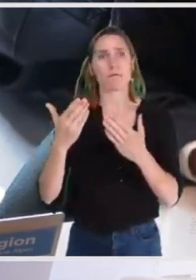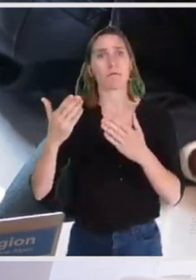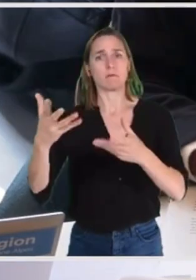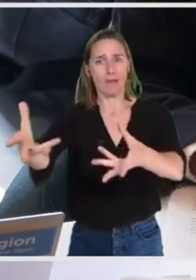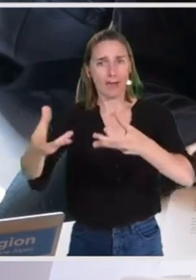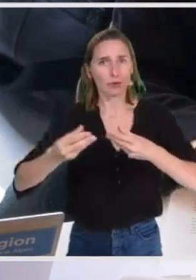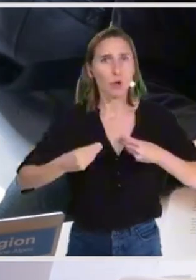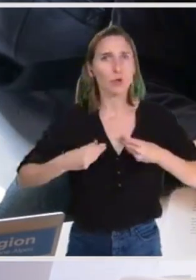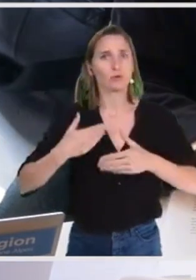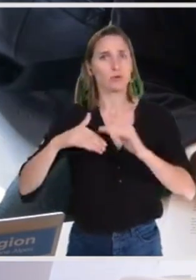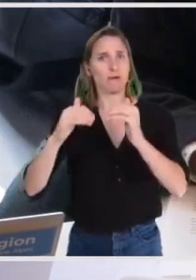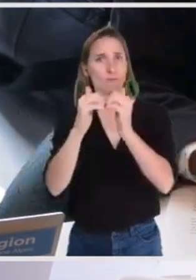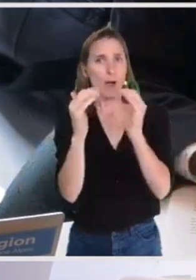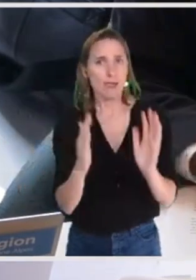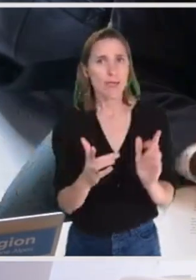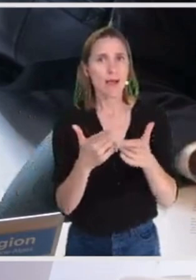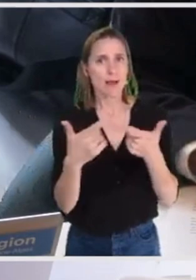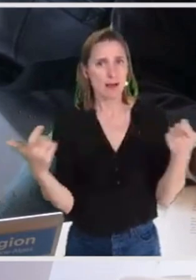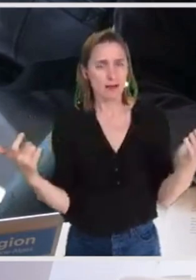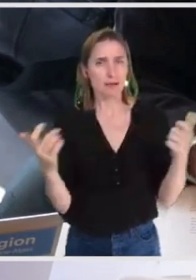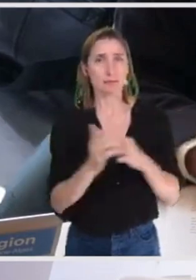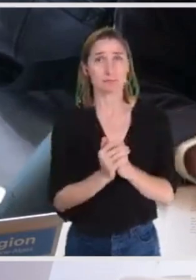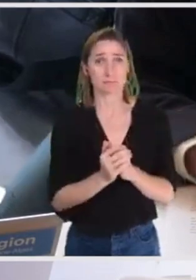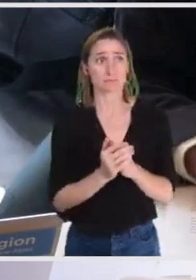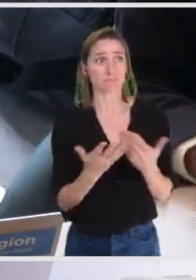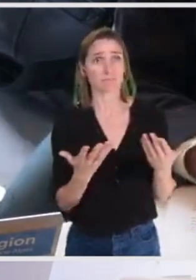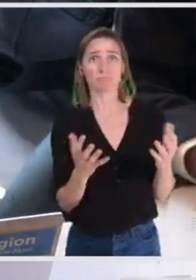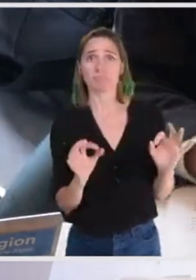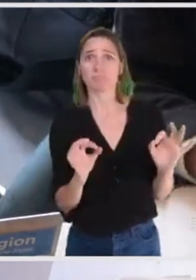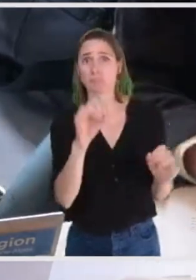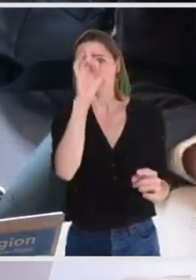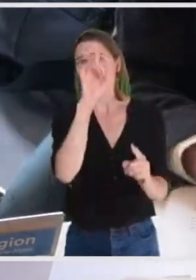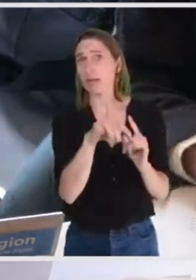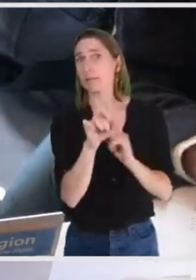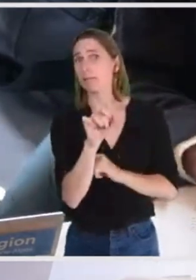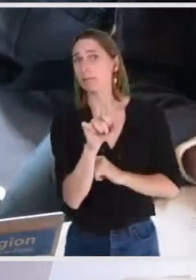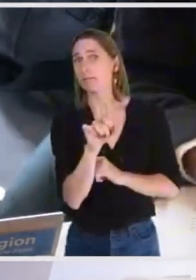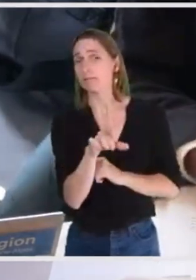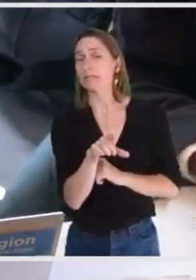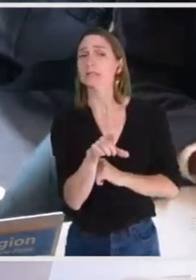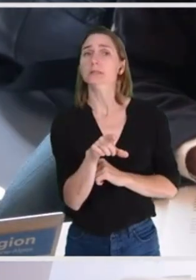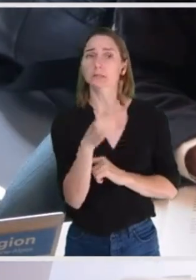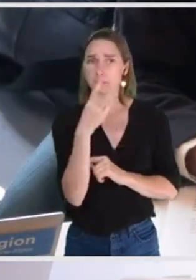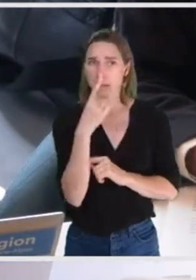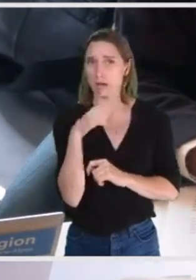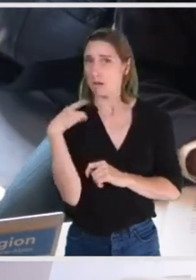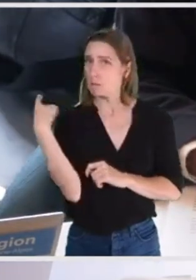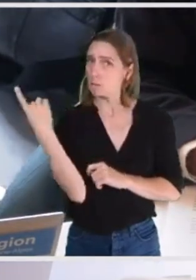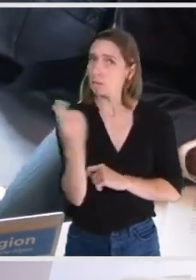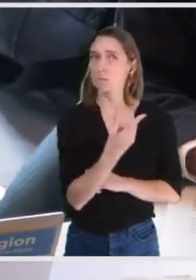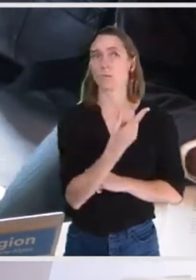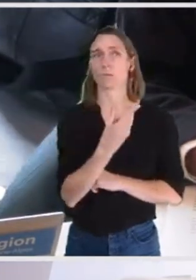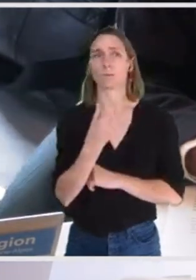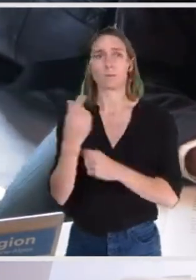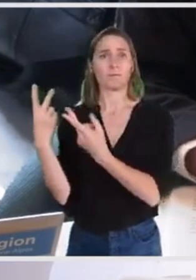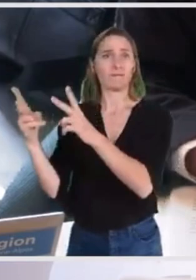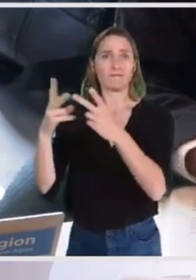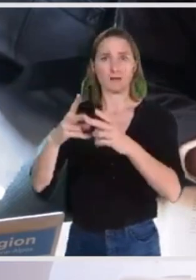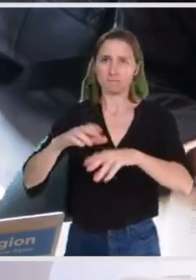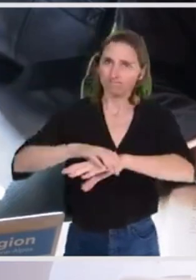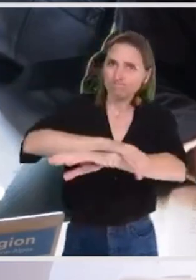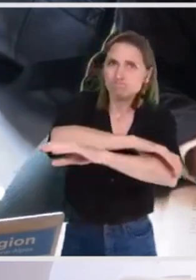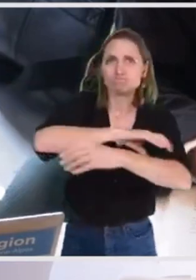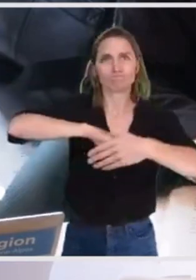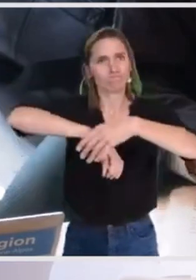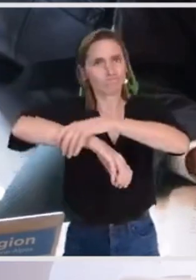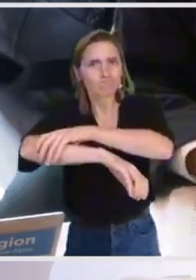Dans ces actions-là, enfin en tout cas dans cette thématique-là, je pense que toutes les collectivités se sont mises autour de la table et il y a